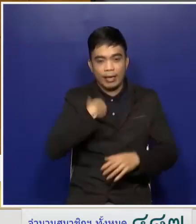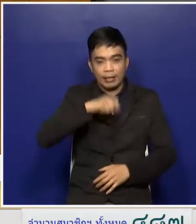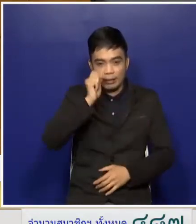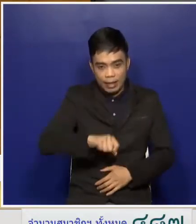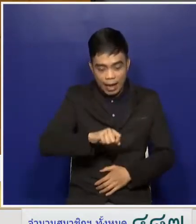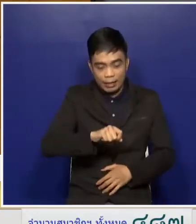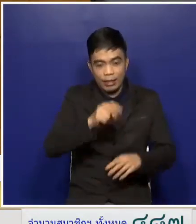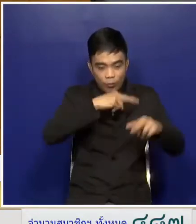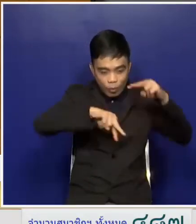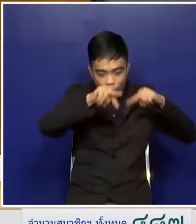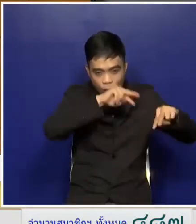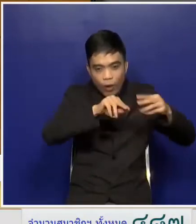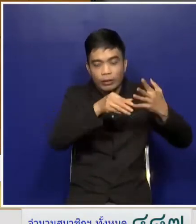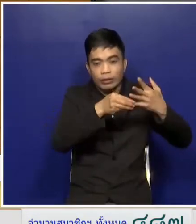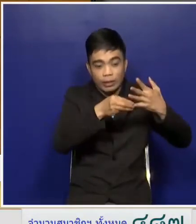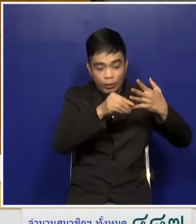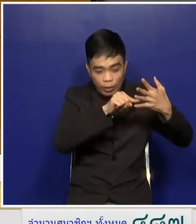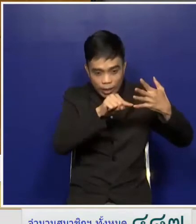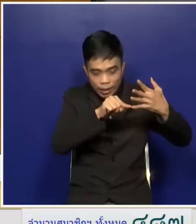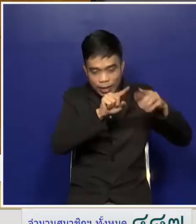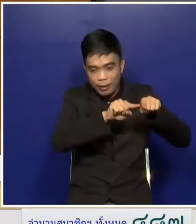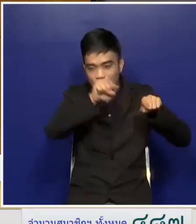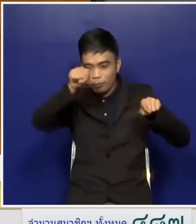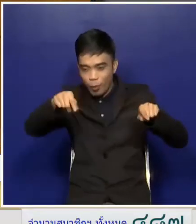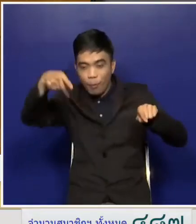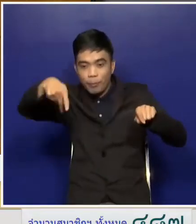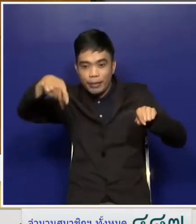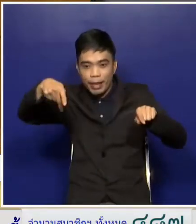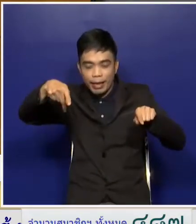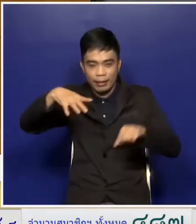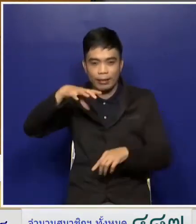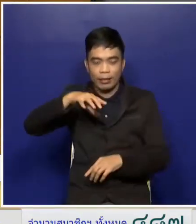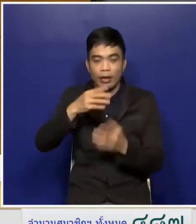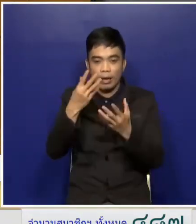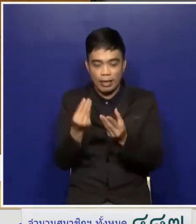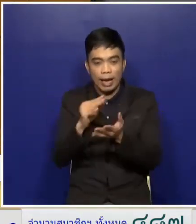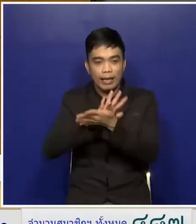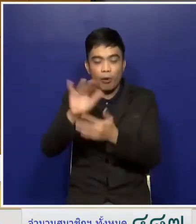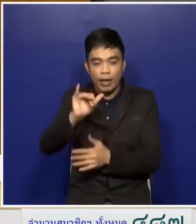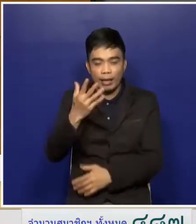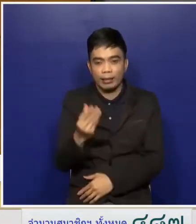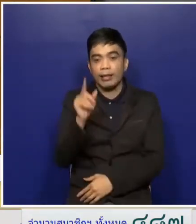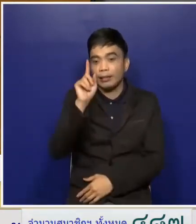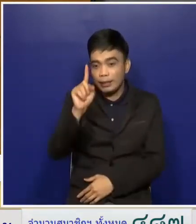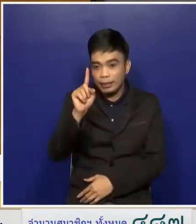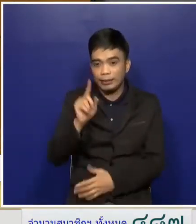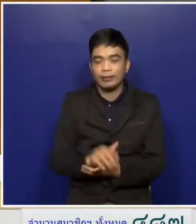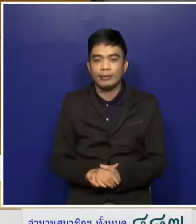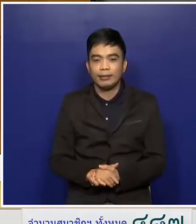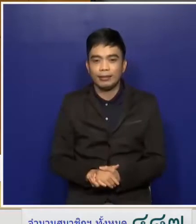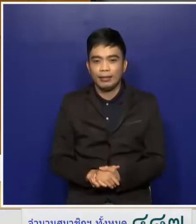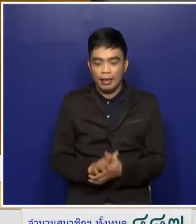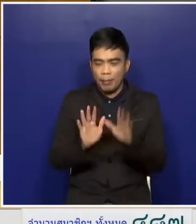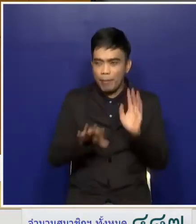และคดรับให่ในพ้นที่พิเศษ 1 สารซึ่งกำหนดการปิหารจัการคดีค้าสะสมให้แล้วเสร็จได้มากกวา 170